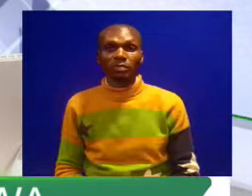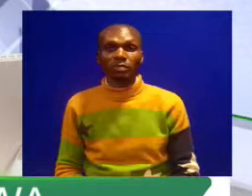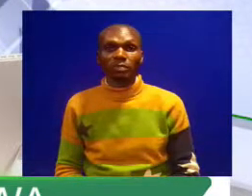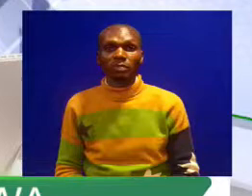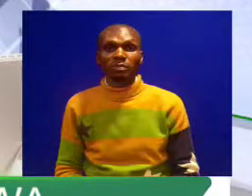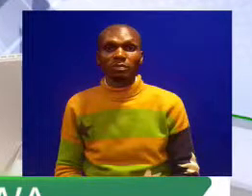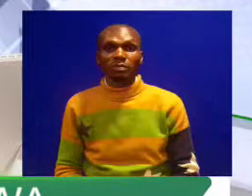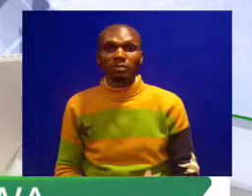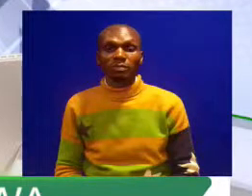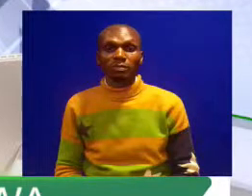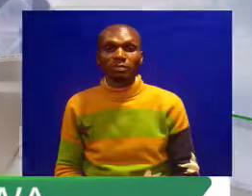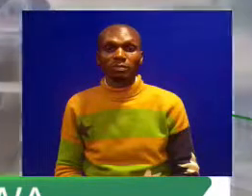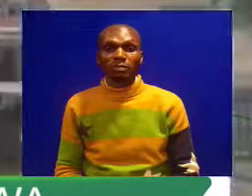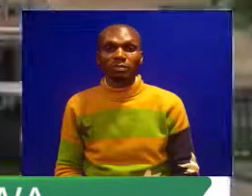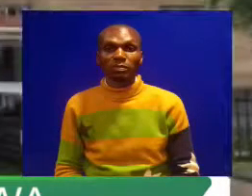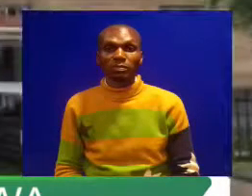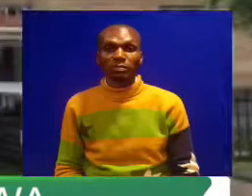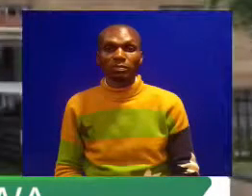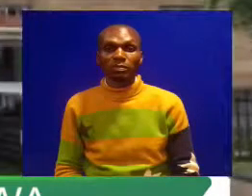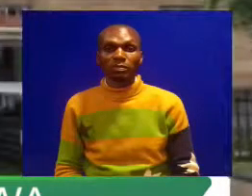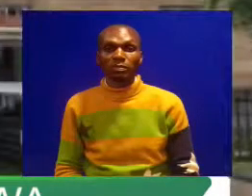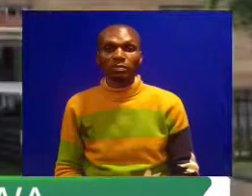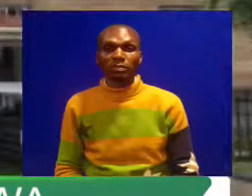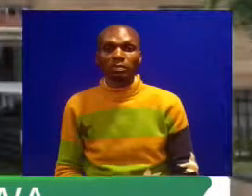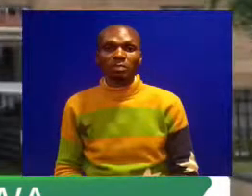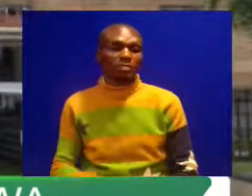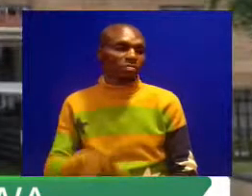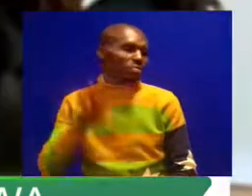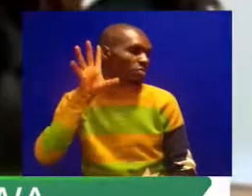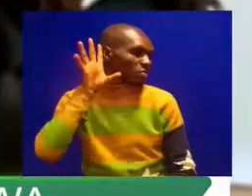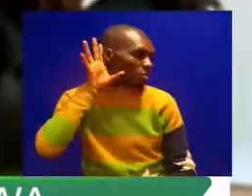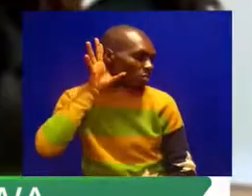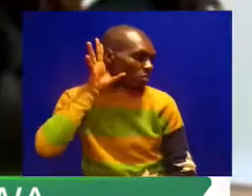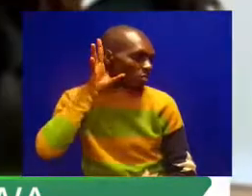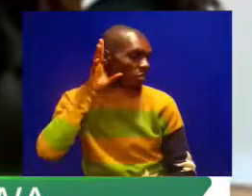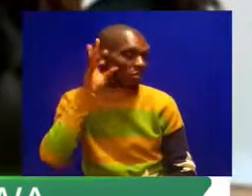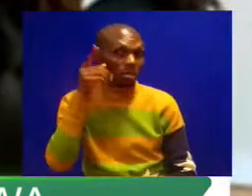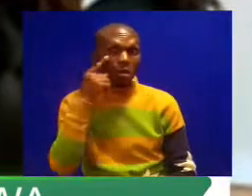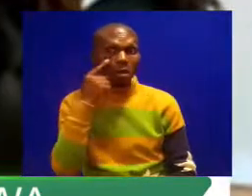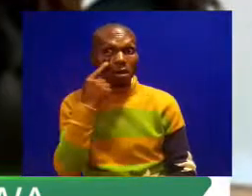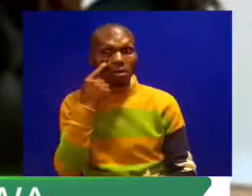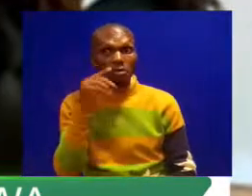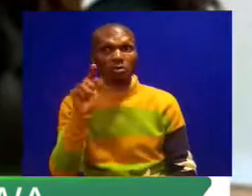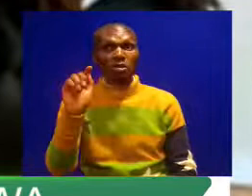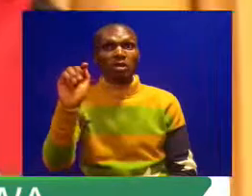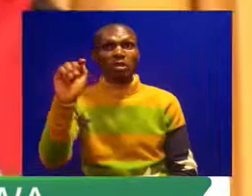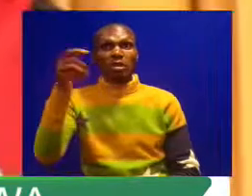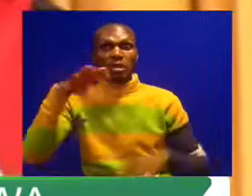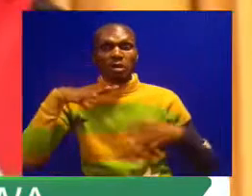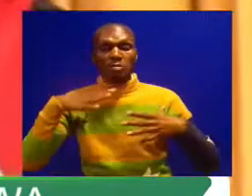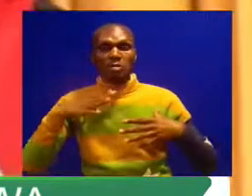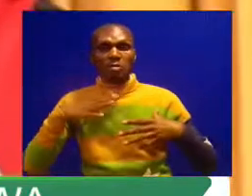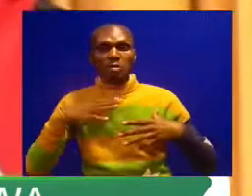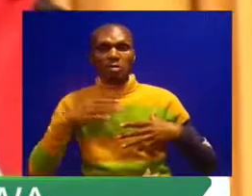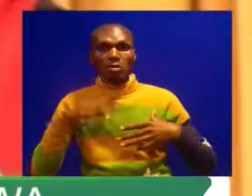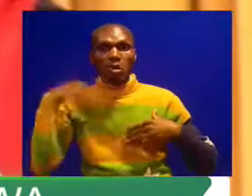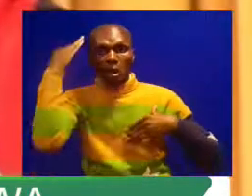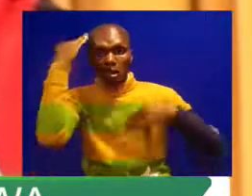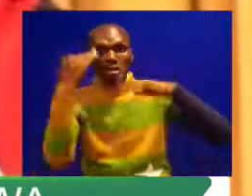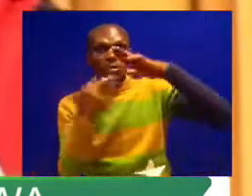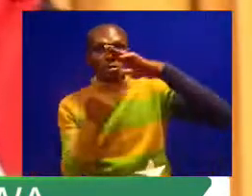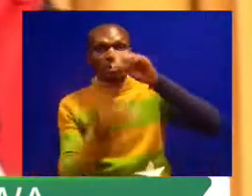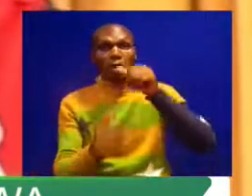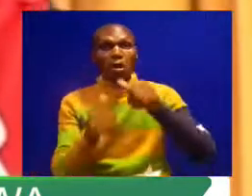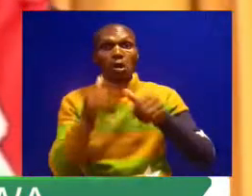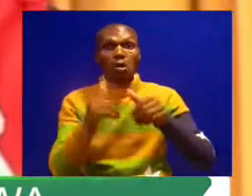senchira yobo ikirano maisona mato ya ba Kenya nigarolia a seke gambere kenene gia supreme ekyo